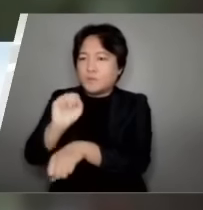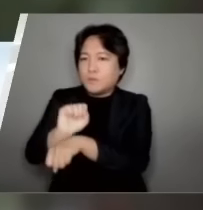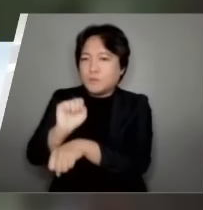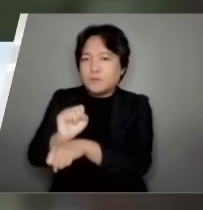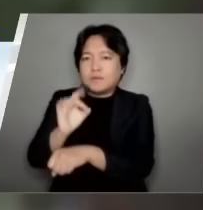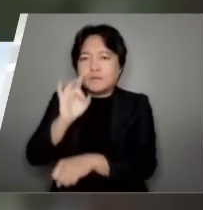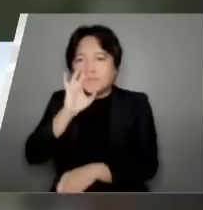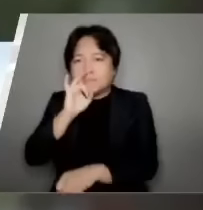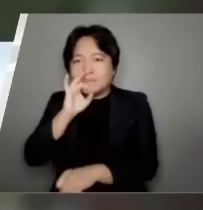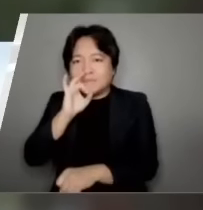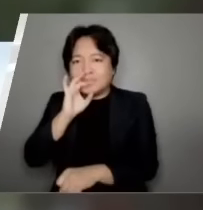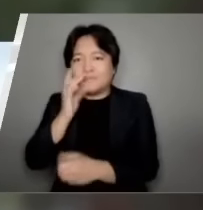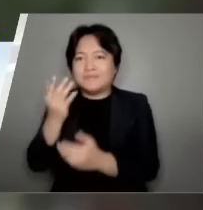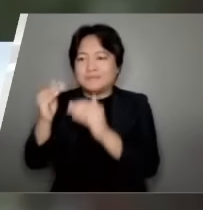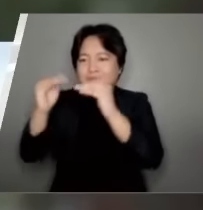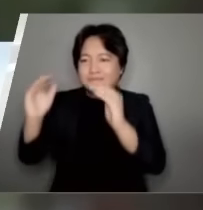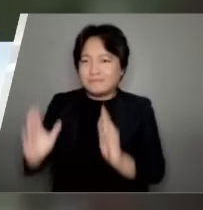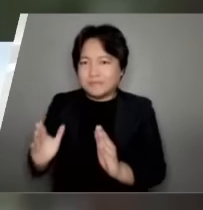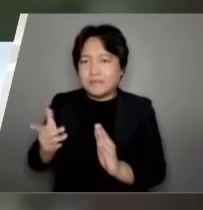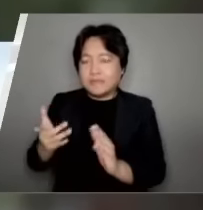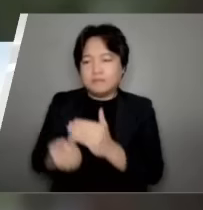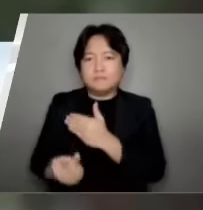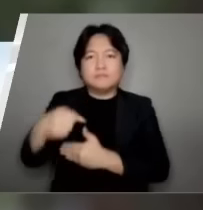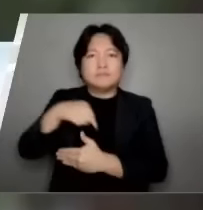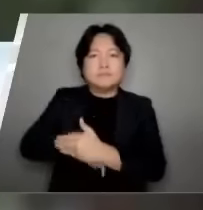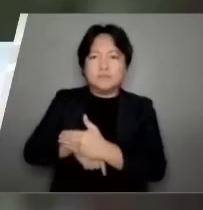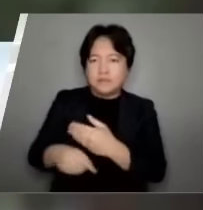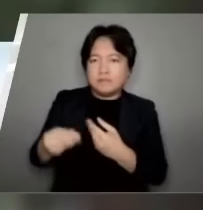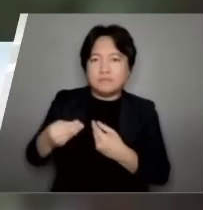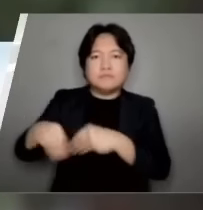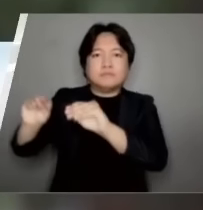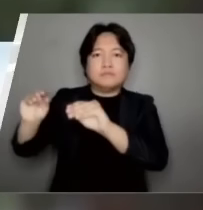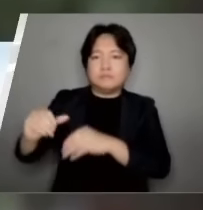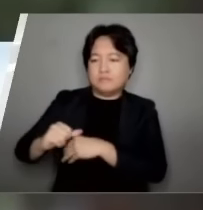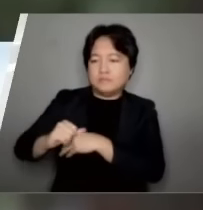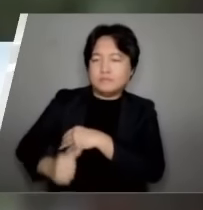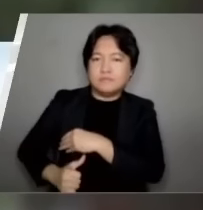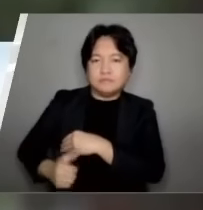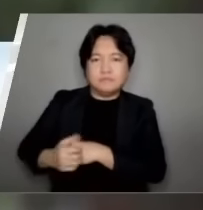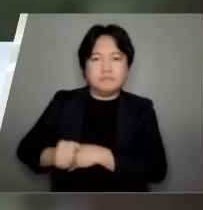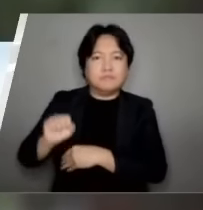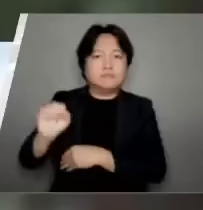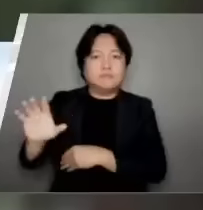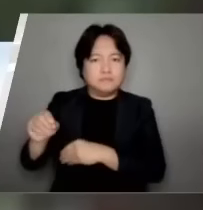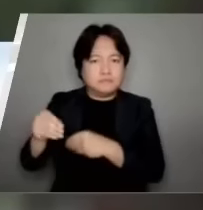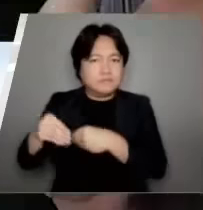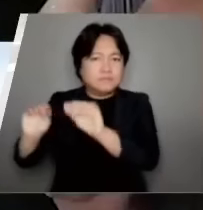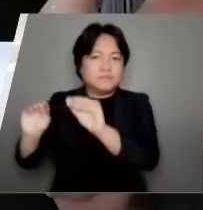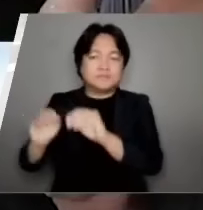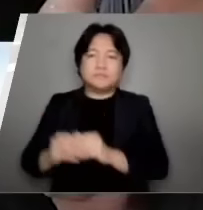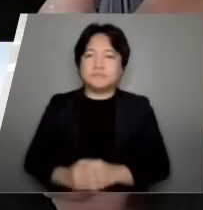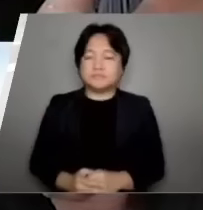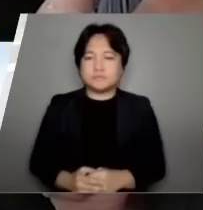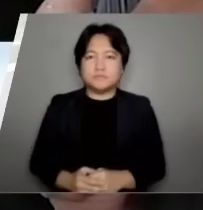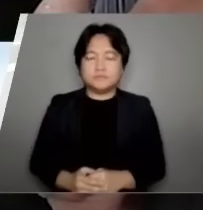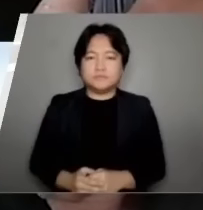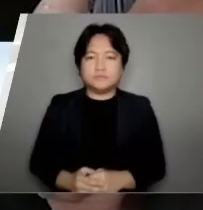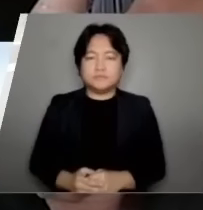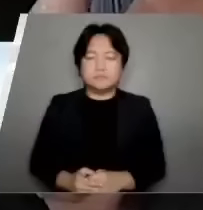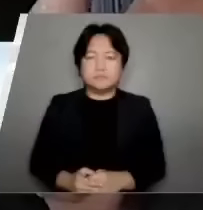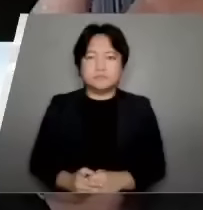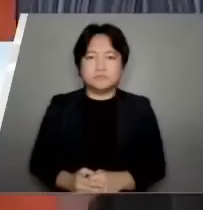itong mga kasama para payagan silang makapasok sa loob ng ospital at maisagawa ang kidney transplant. Sa loob ng